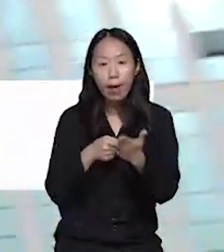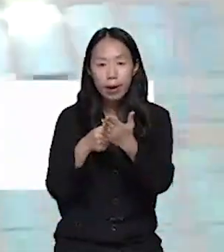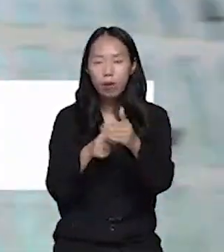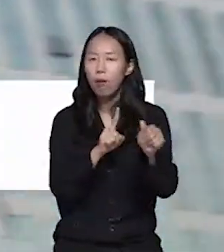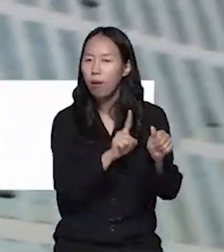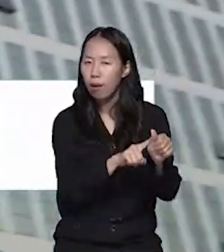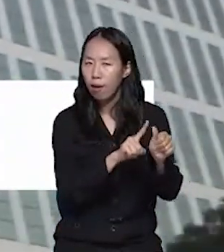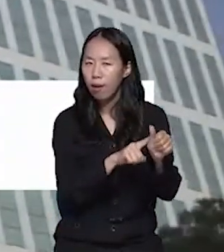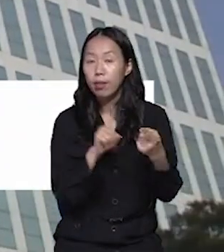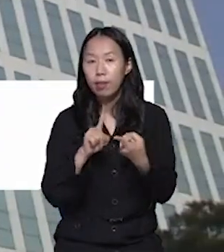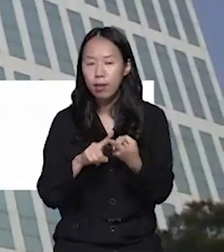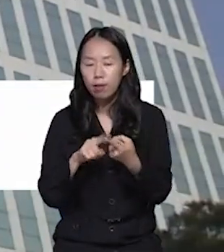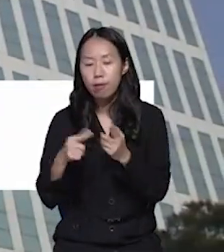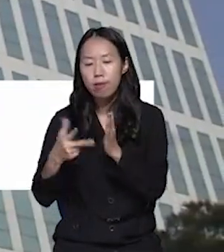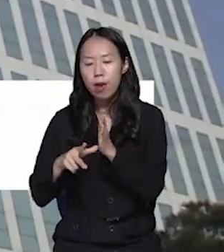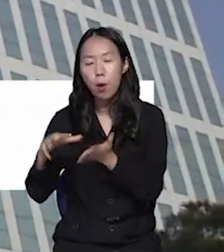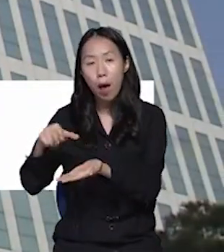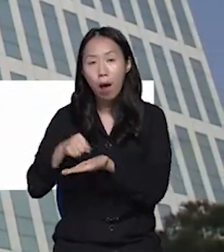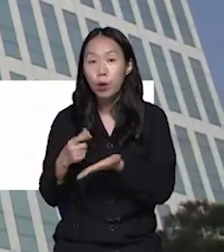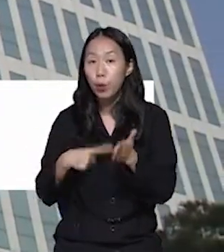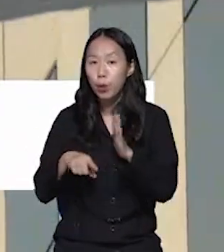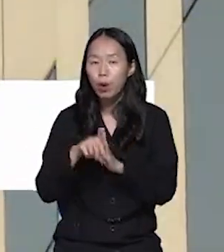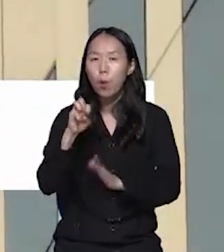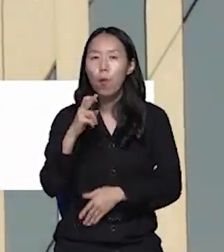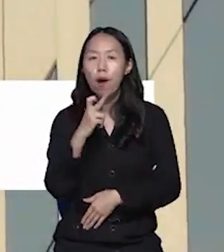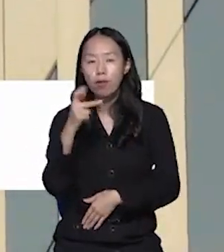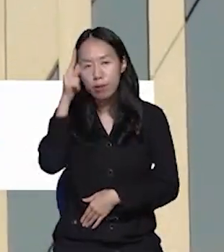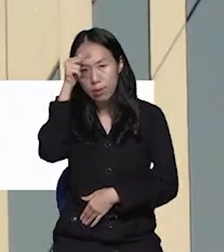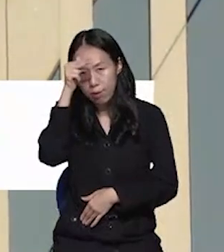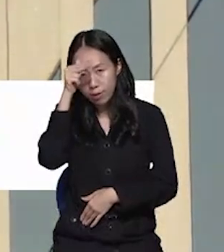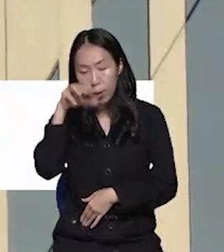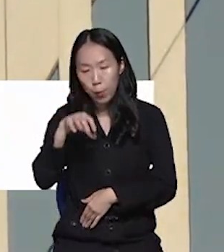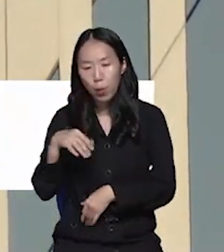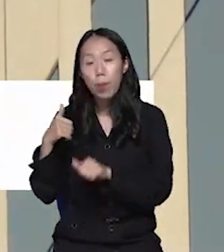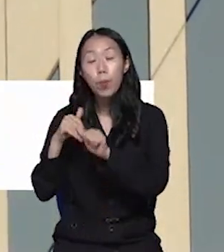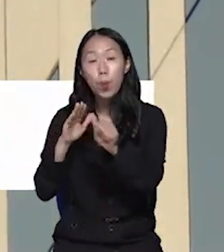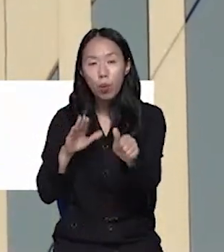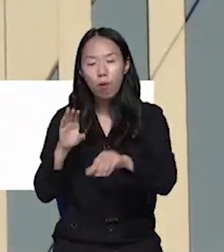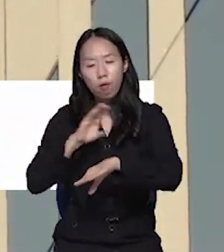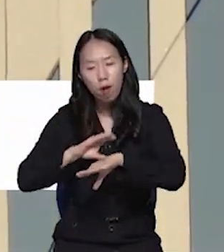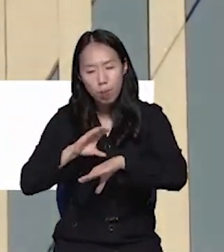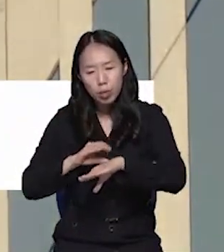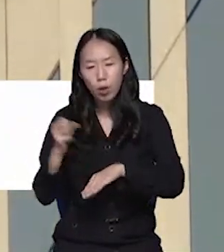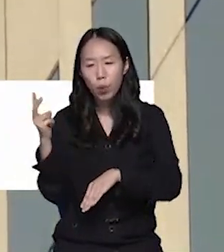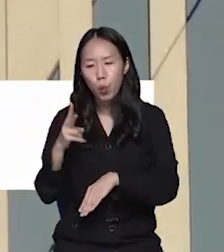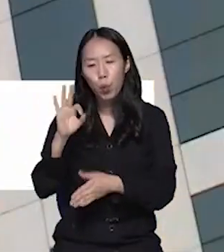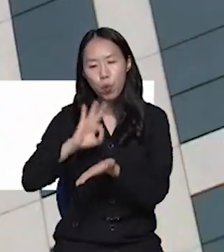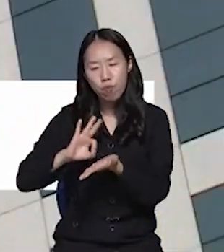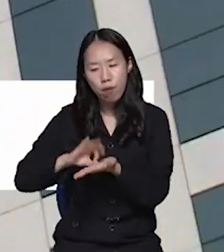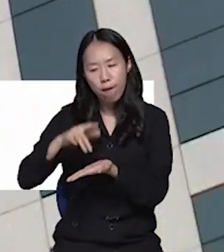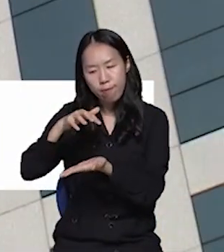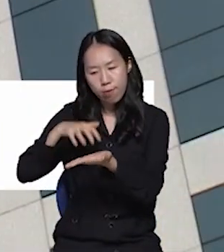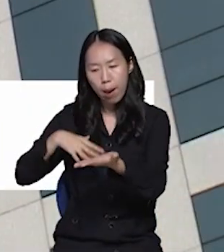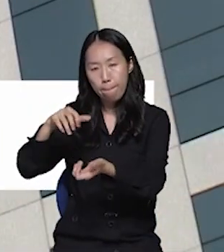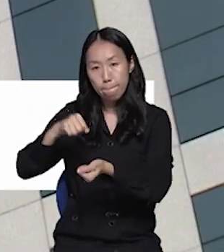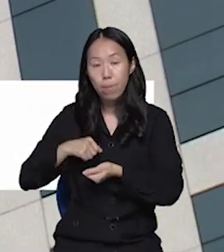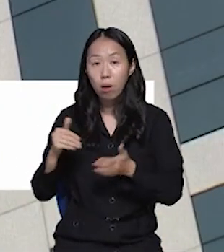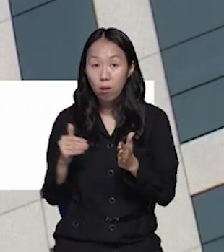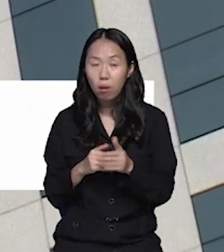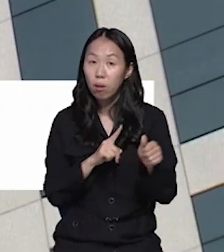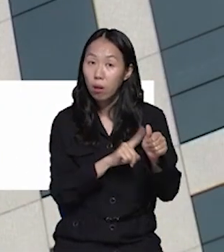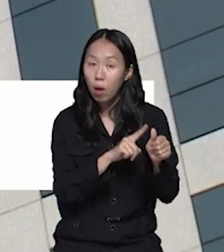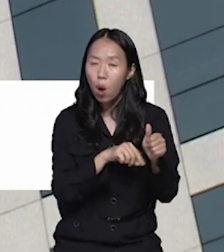경정에 대한 자보를 위해 경찰서의 수사관을 보내 컴퓨터와 결제 내역 등을 확보했습니다 a